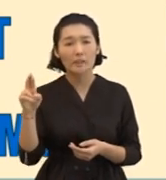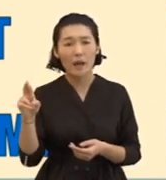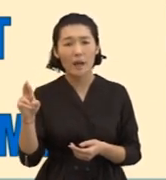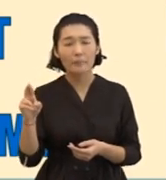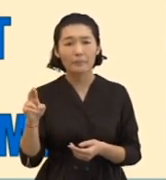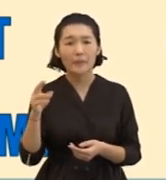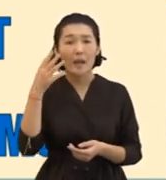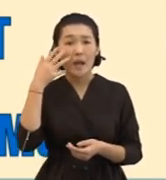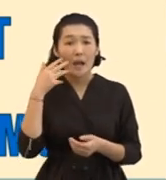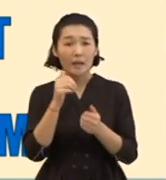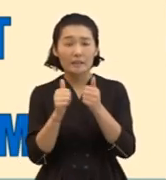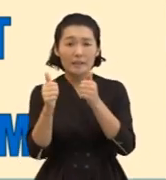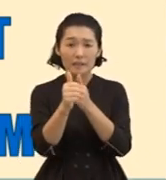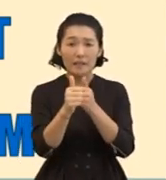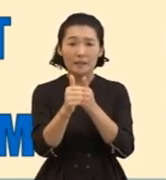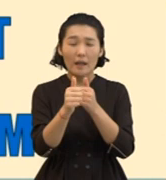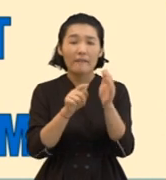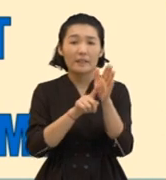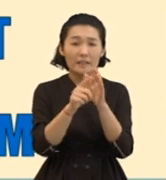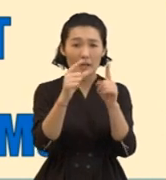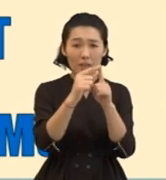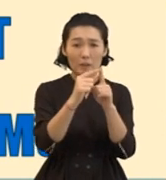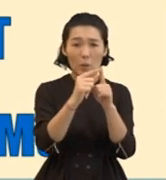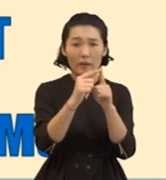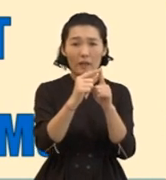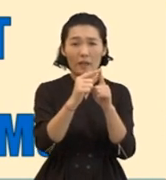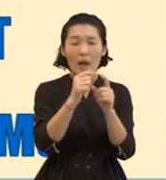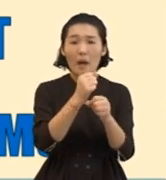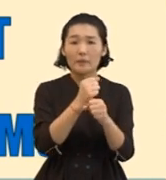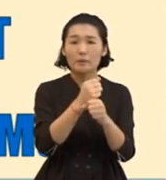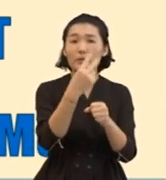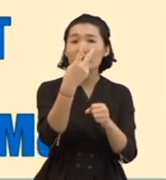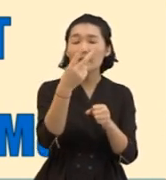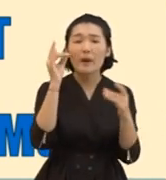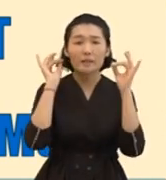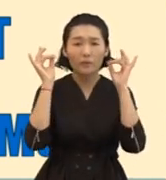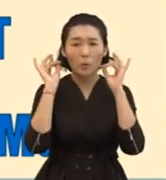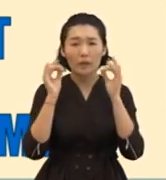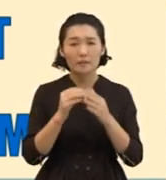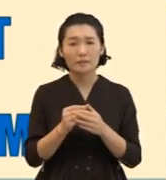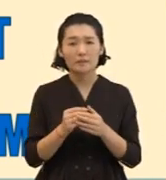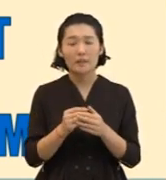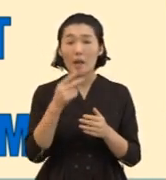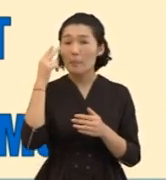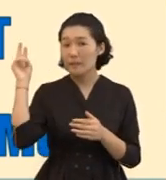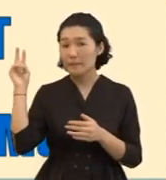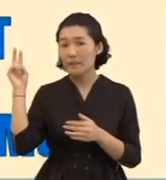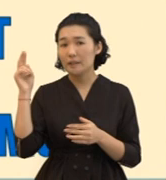когда стоят в начале слова образуют два звука посмотрите е.и.